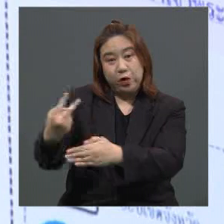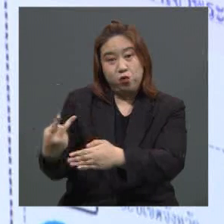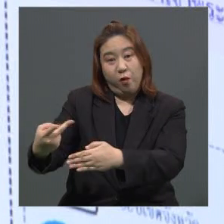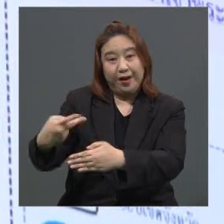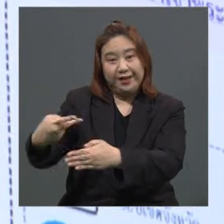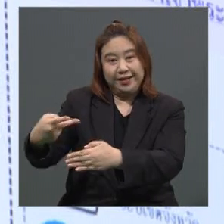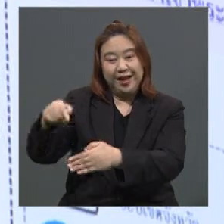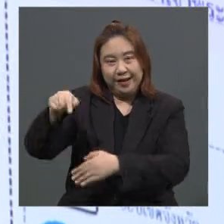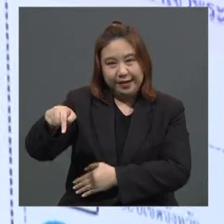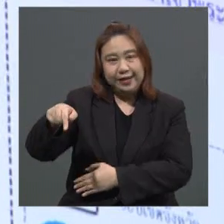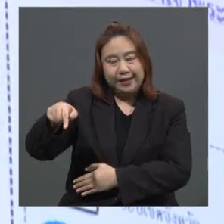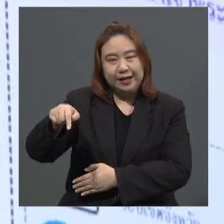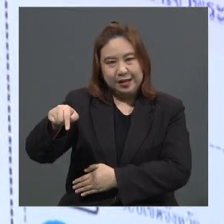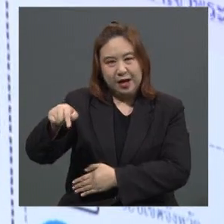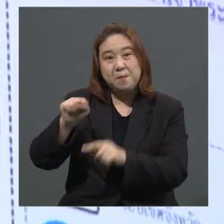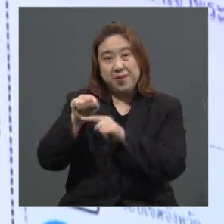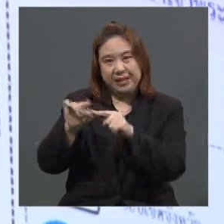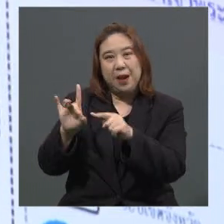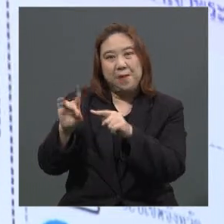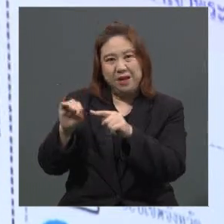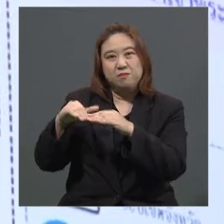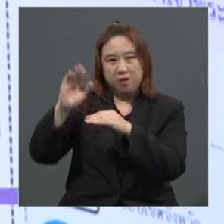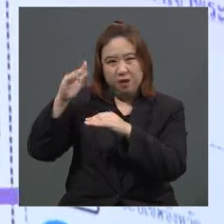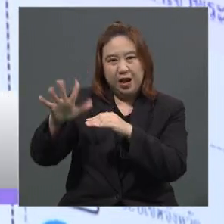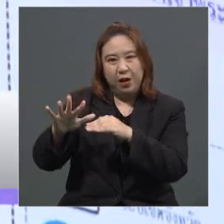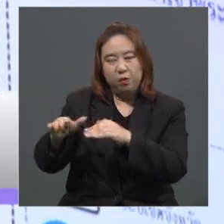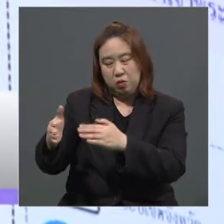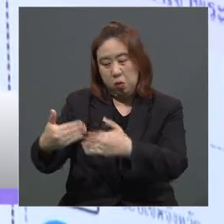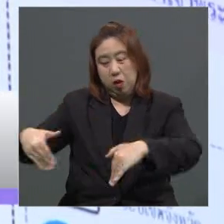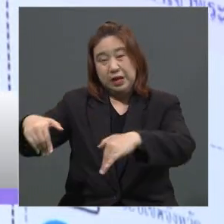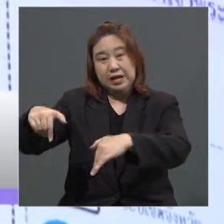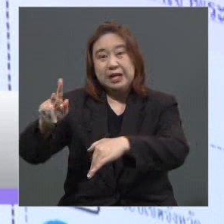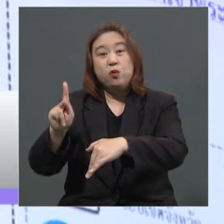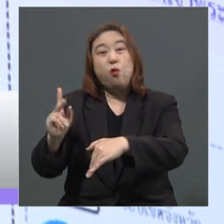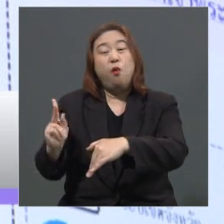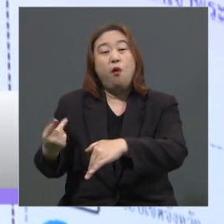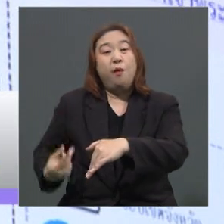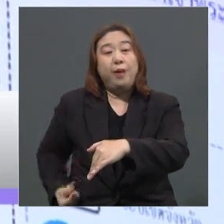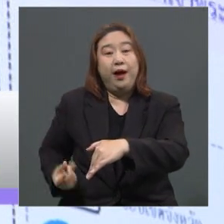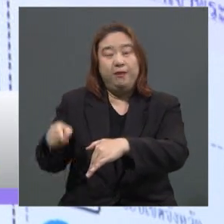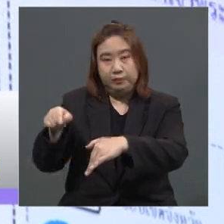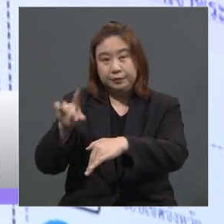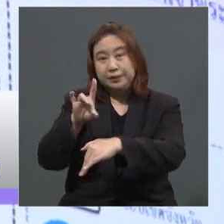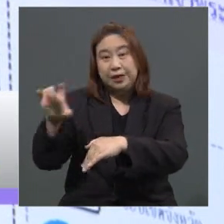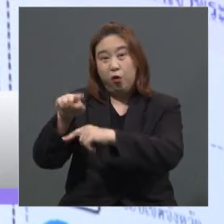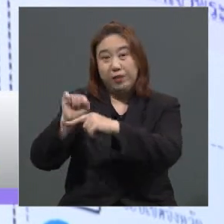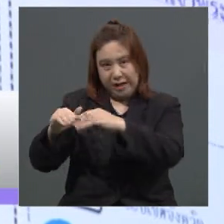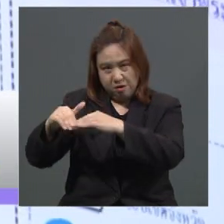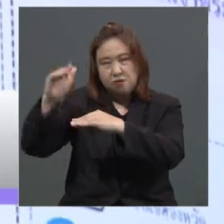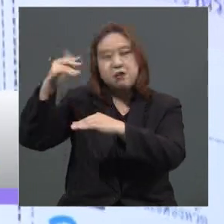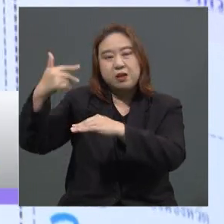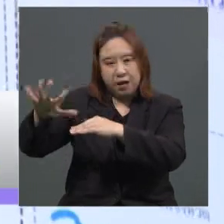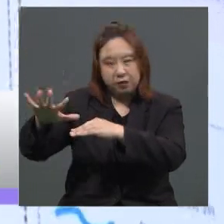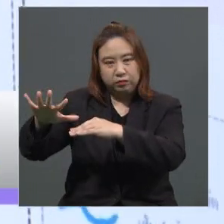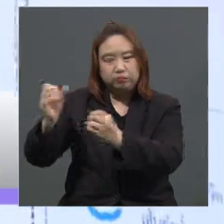ที่เกิน 80% หรือเขื่อนกิ่วคอหมาเกิน 100% นะครับทำให้ตอนนี้ครับมีผลกระทบนะครับในบริเวณ